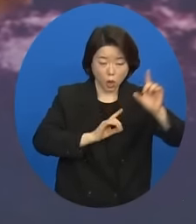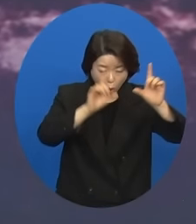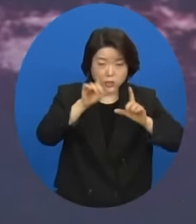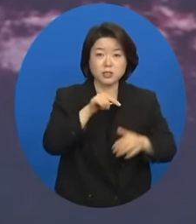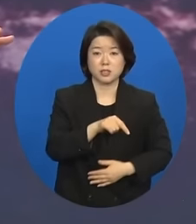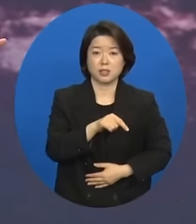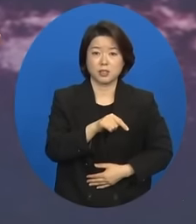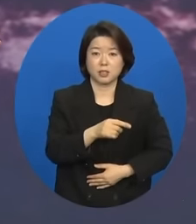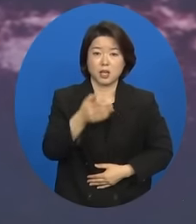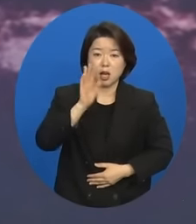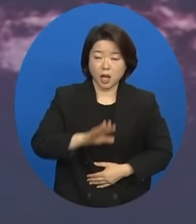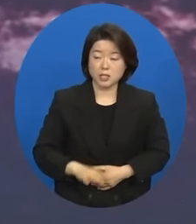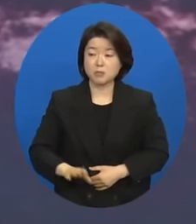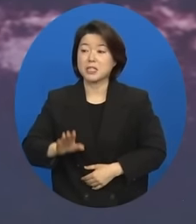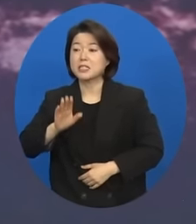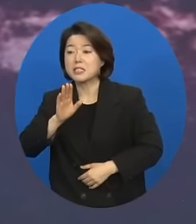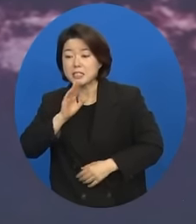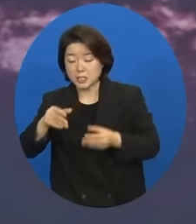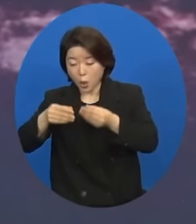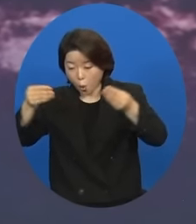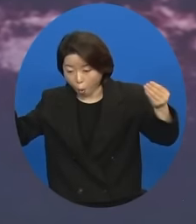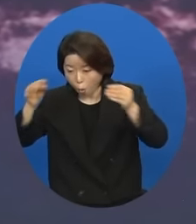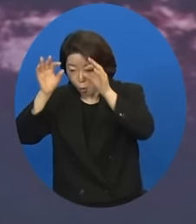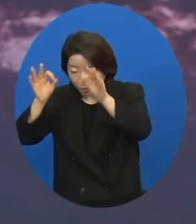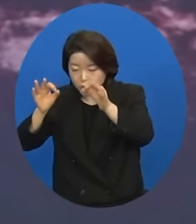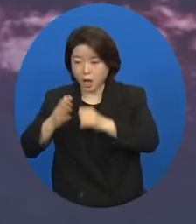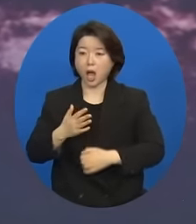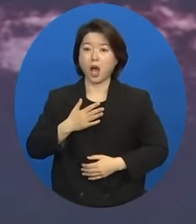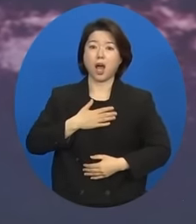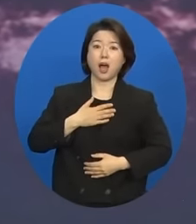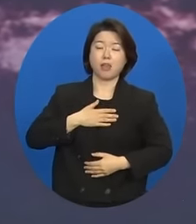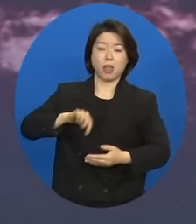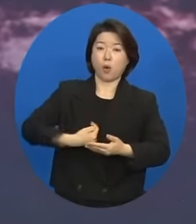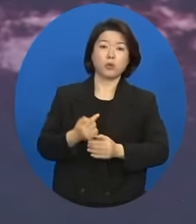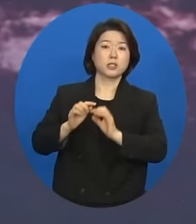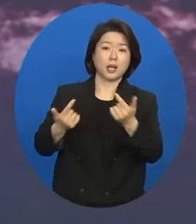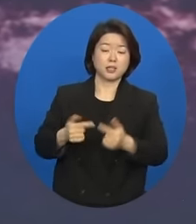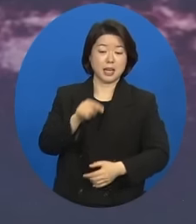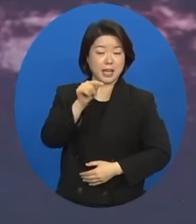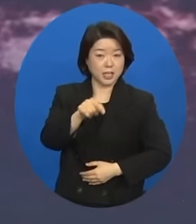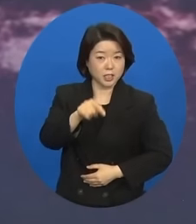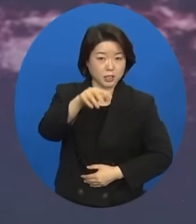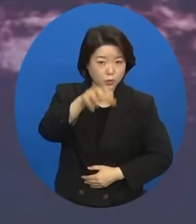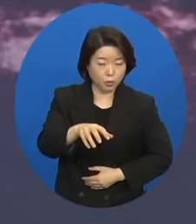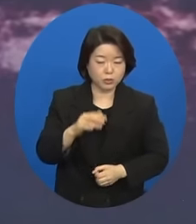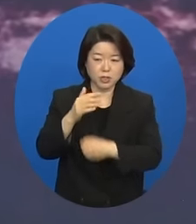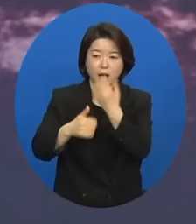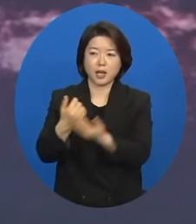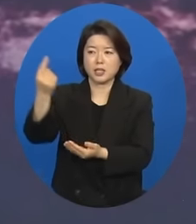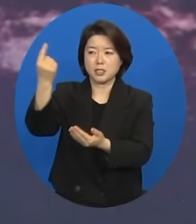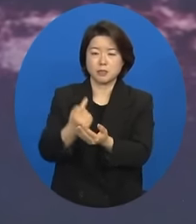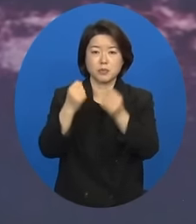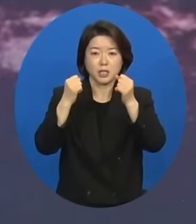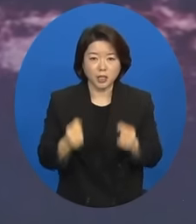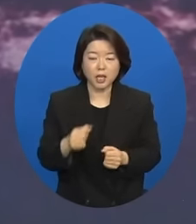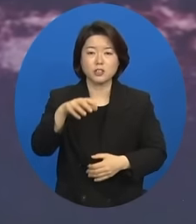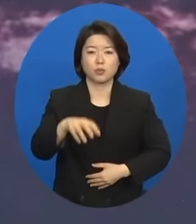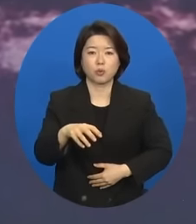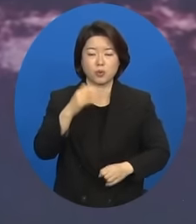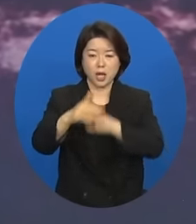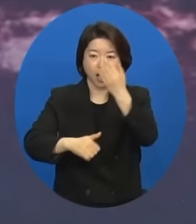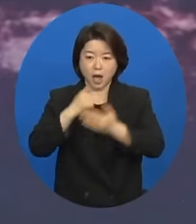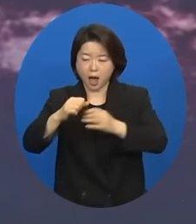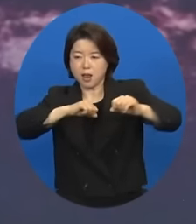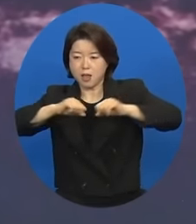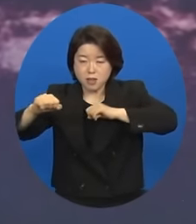그런데 참된 현실은 뭐냐면 혼자가 아니라는 것이죠 그것은 하나님이 임재하는 자리였고 하나님 역사가 지금